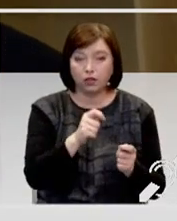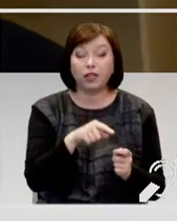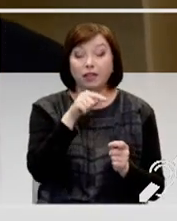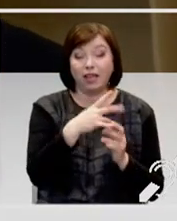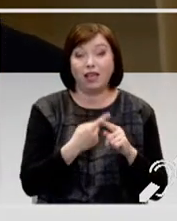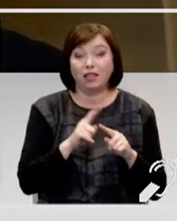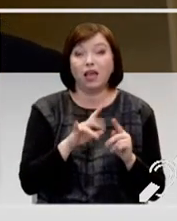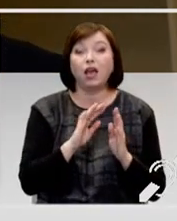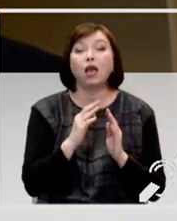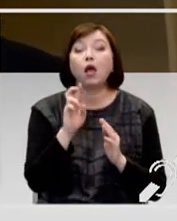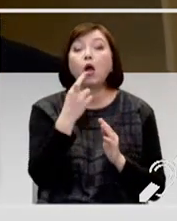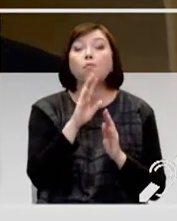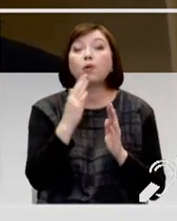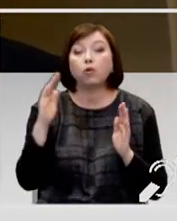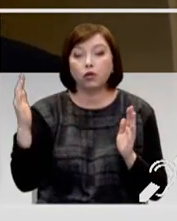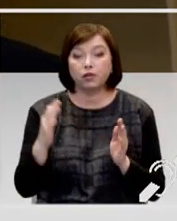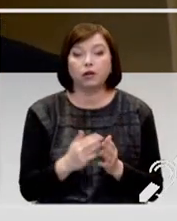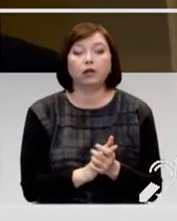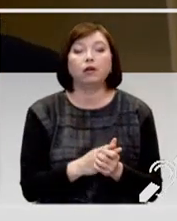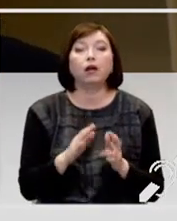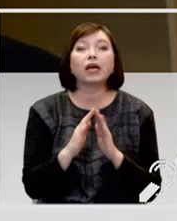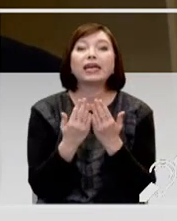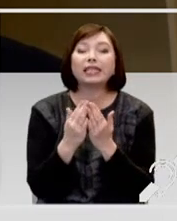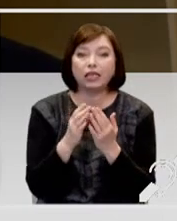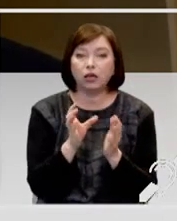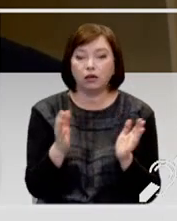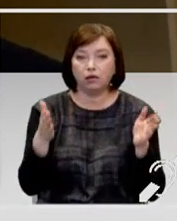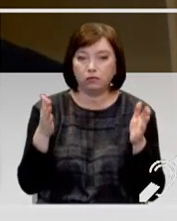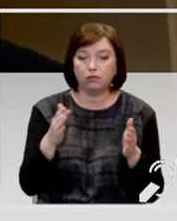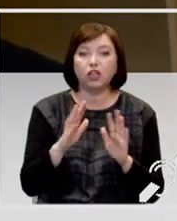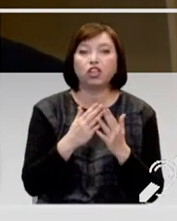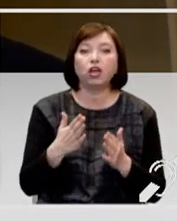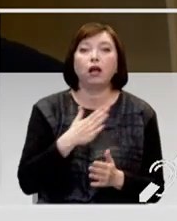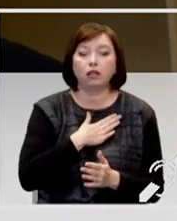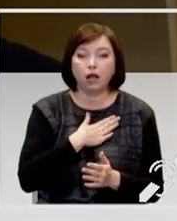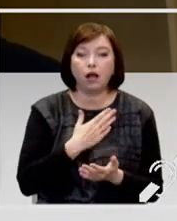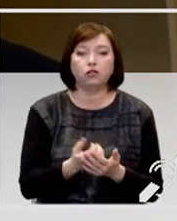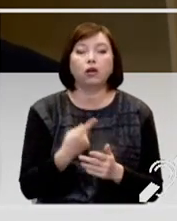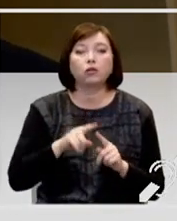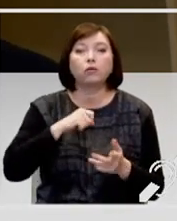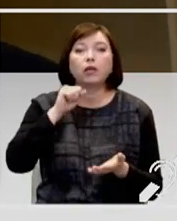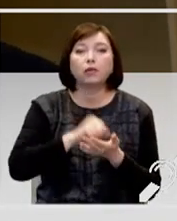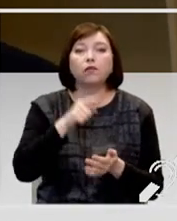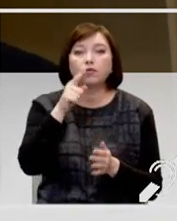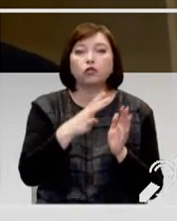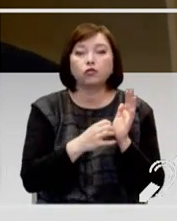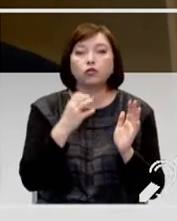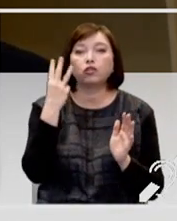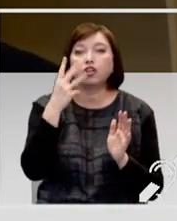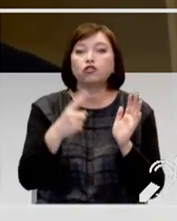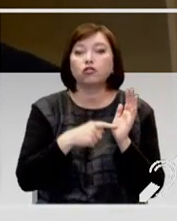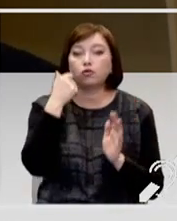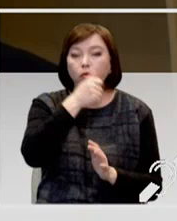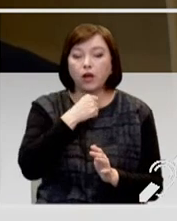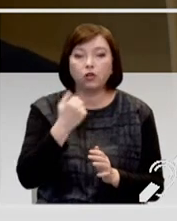bibliotecii o ediție anastatică a cărții Cartea Noastră, editată în anul 1936